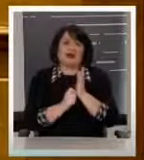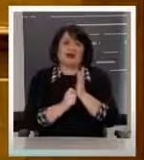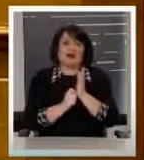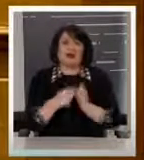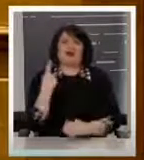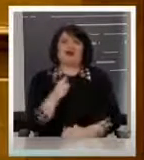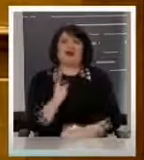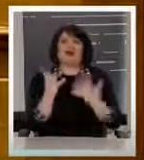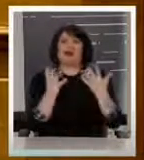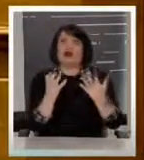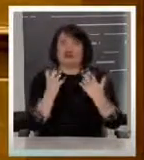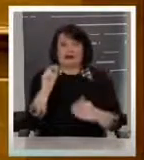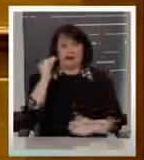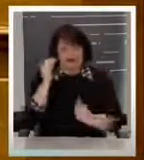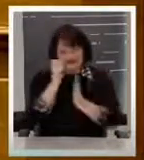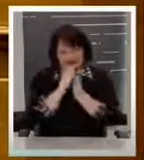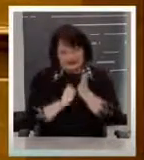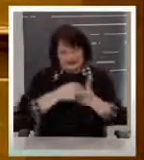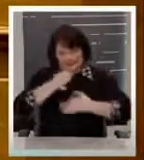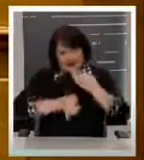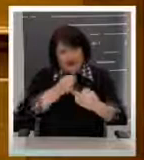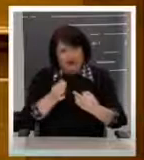Ενεγράφησαν 190